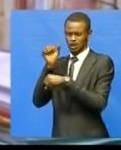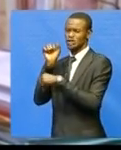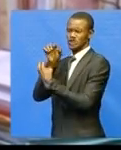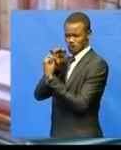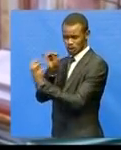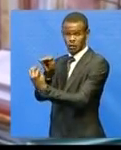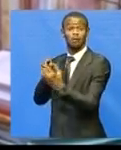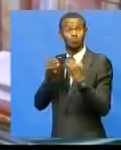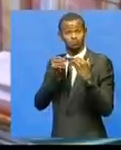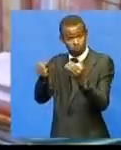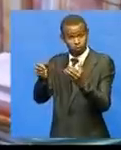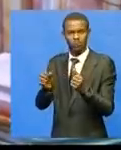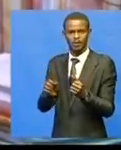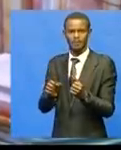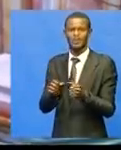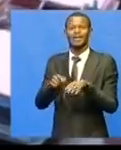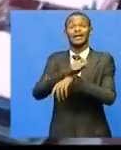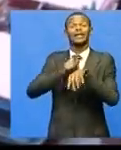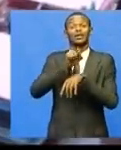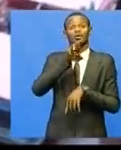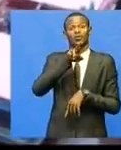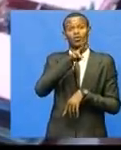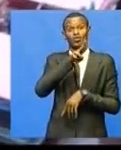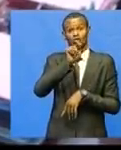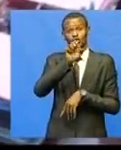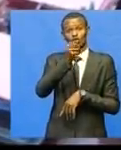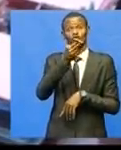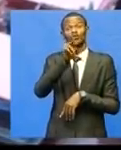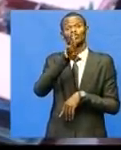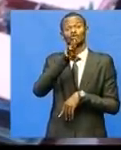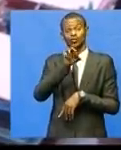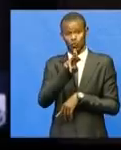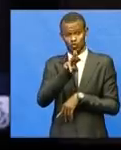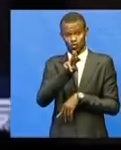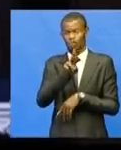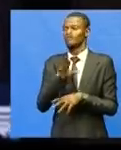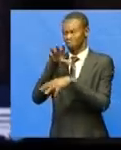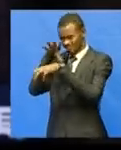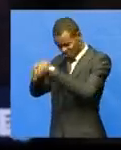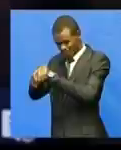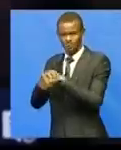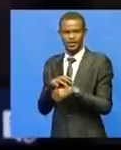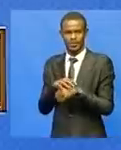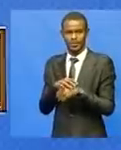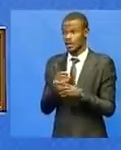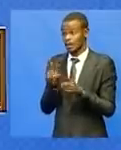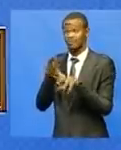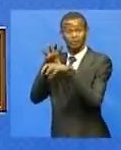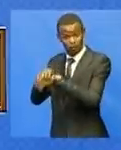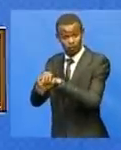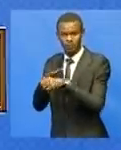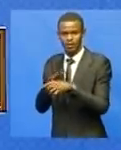Domi en débanda dans les territoires de Rutshuru à déclarer sa disponibilité à se rendre aux forces